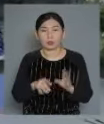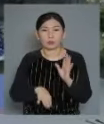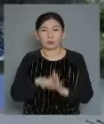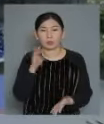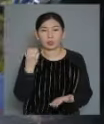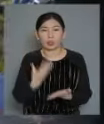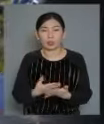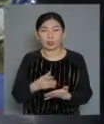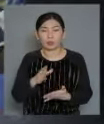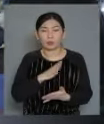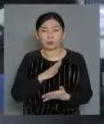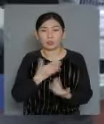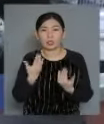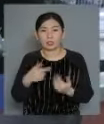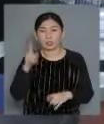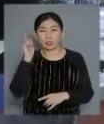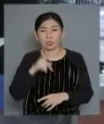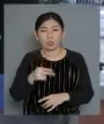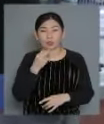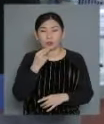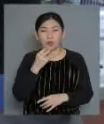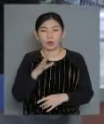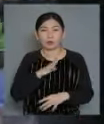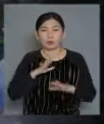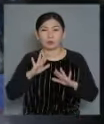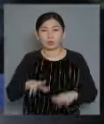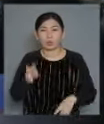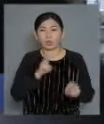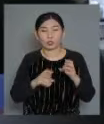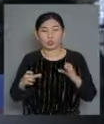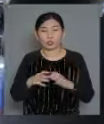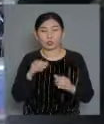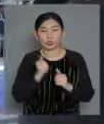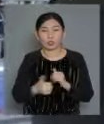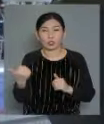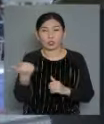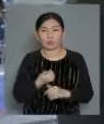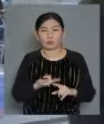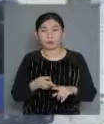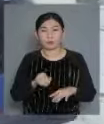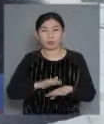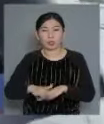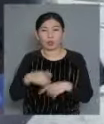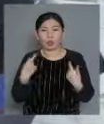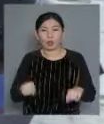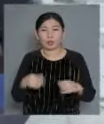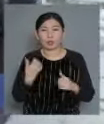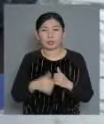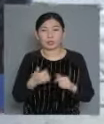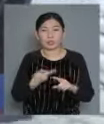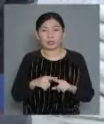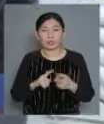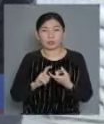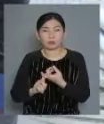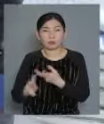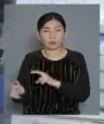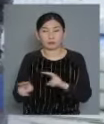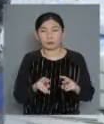предельных цен на социально значимые товары. Местные мониторинговые группы еженедельно посещают торговые центры, следя за тем, чтобы цены не